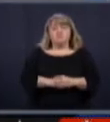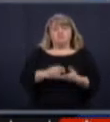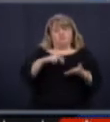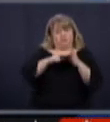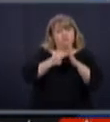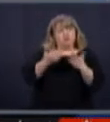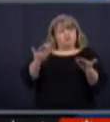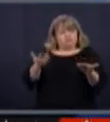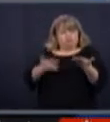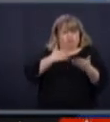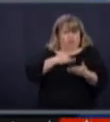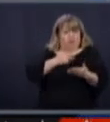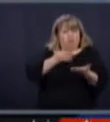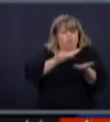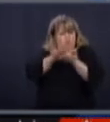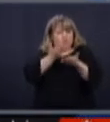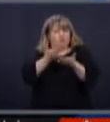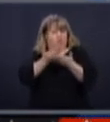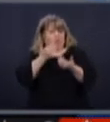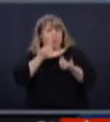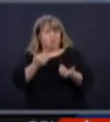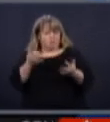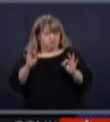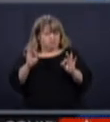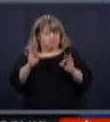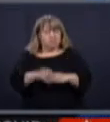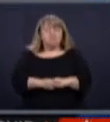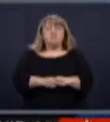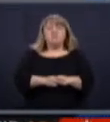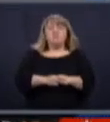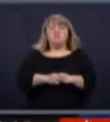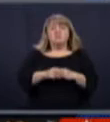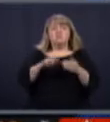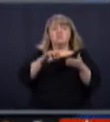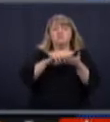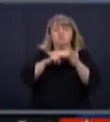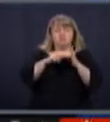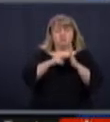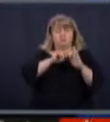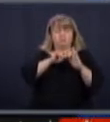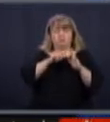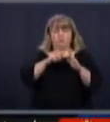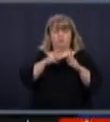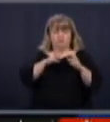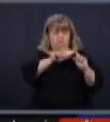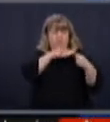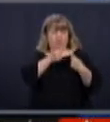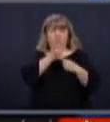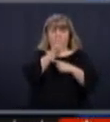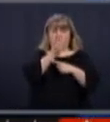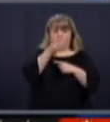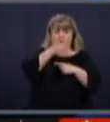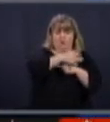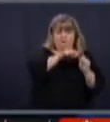sont plutôt bonnes. D'abord, le plus bas niveau de décès depuis le 12